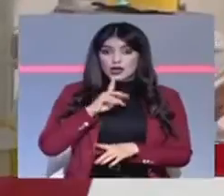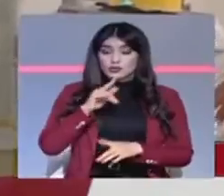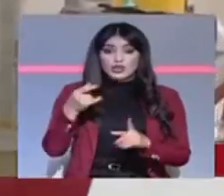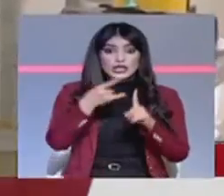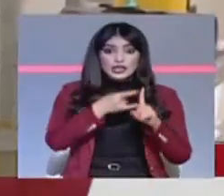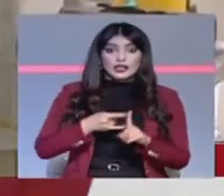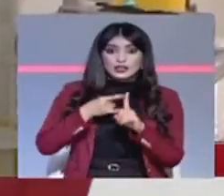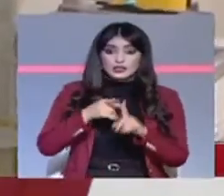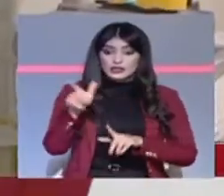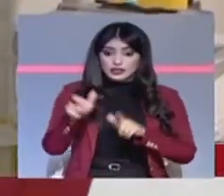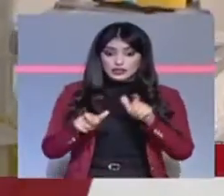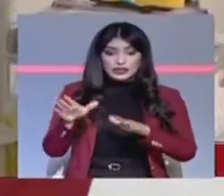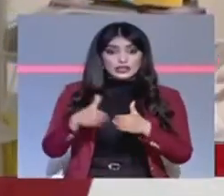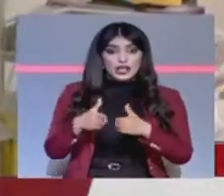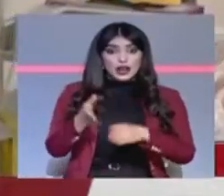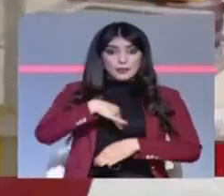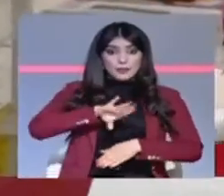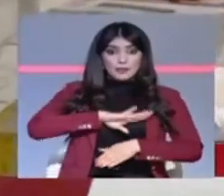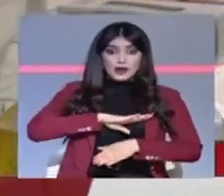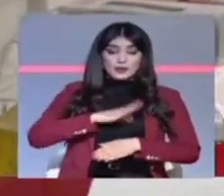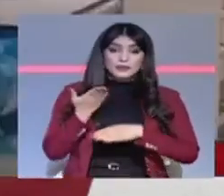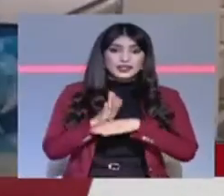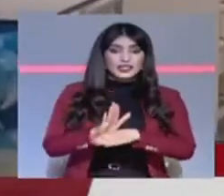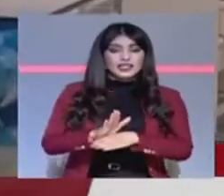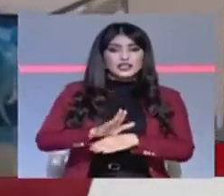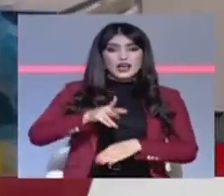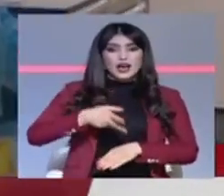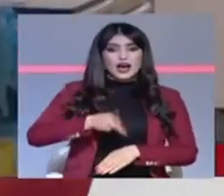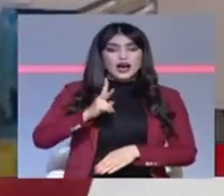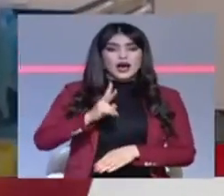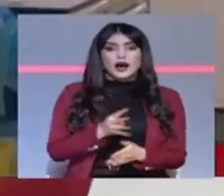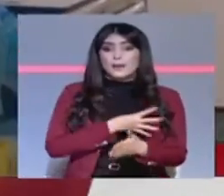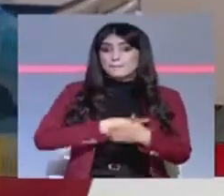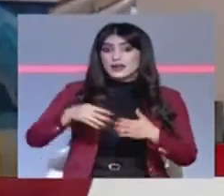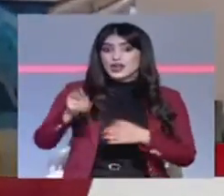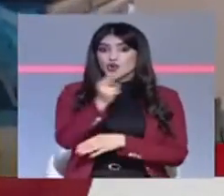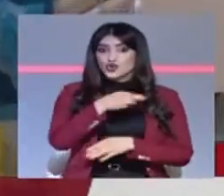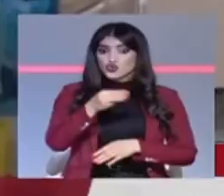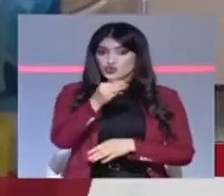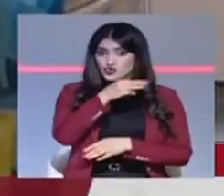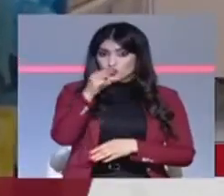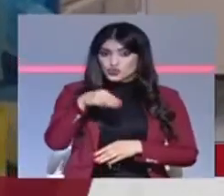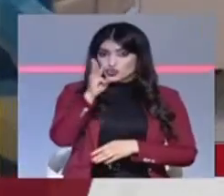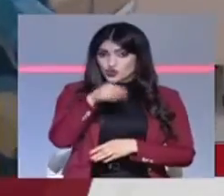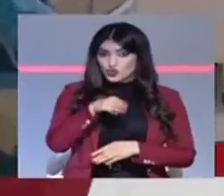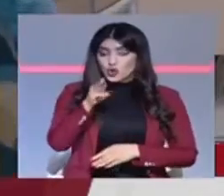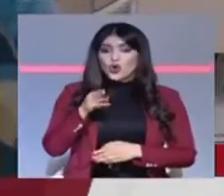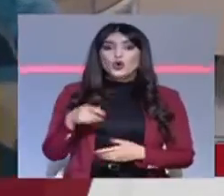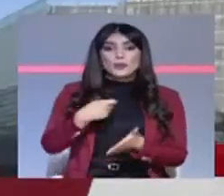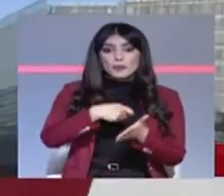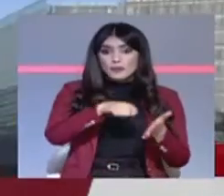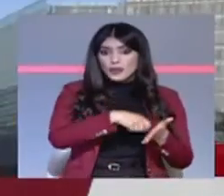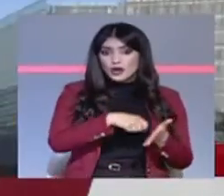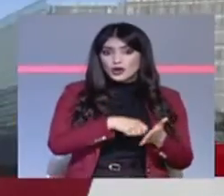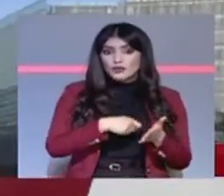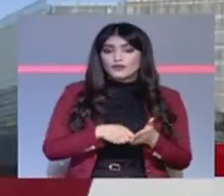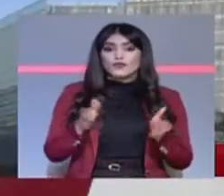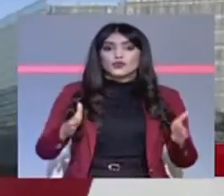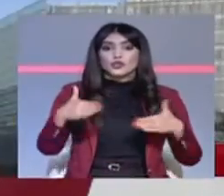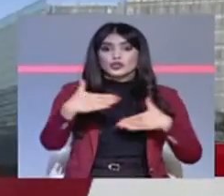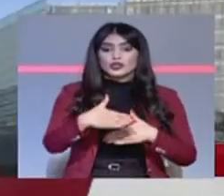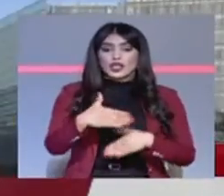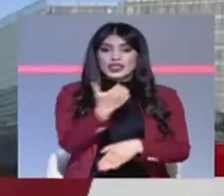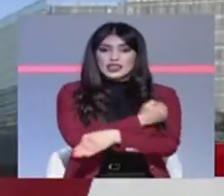مسؤولون بتقديم اكثر من اربعه مليارات دولار لسد عجز مالي في صندوق